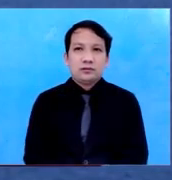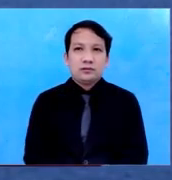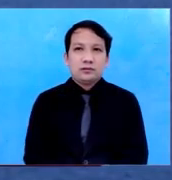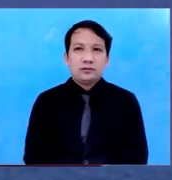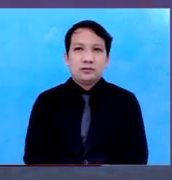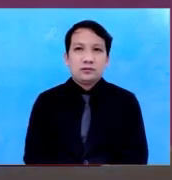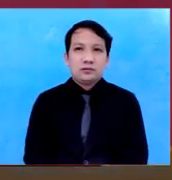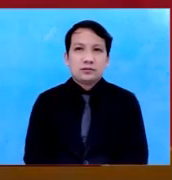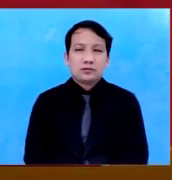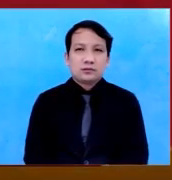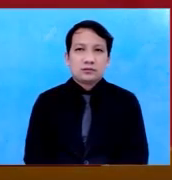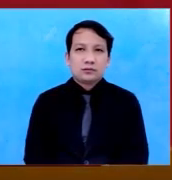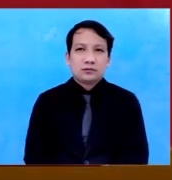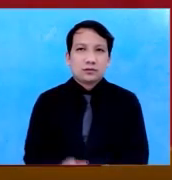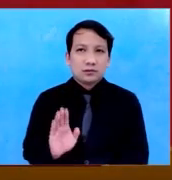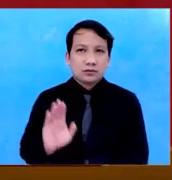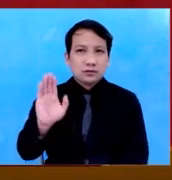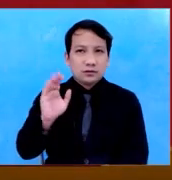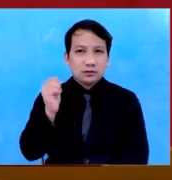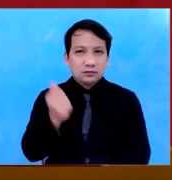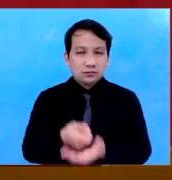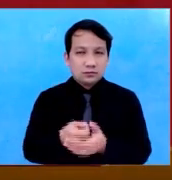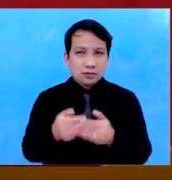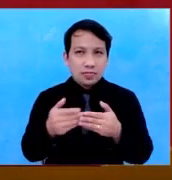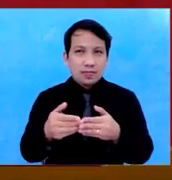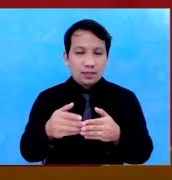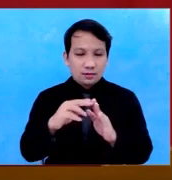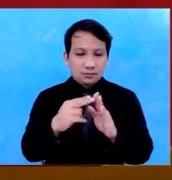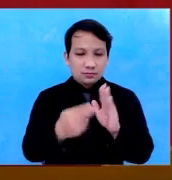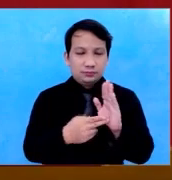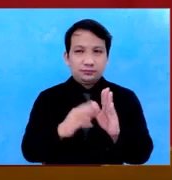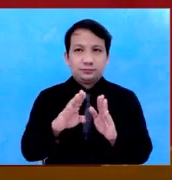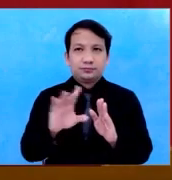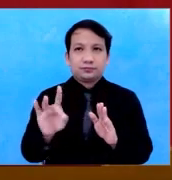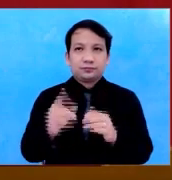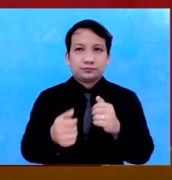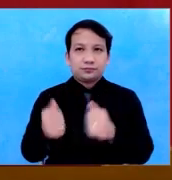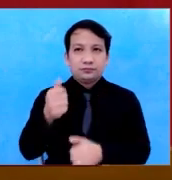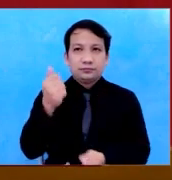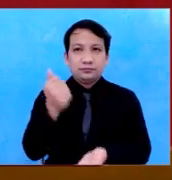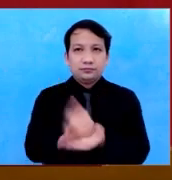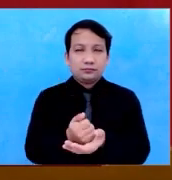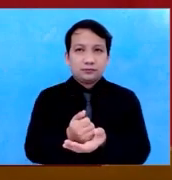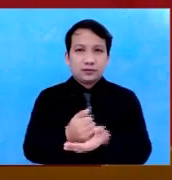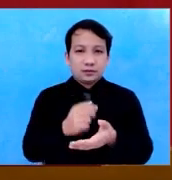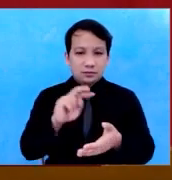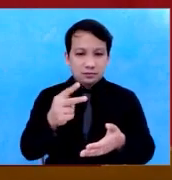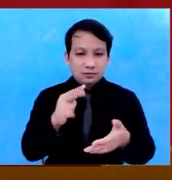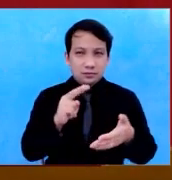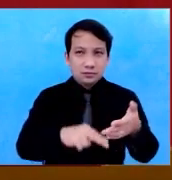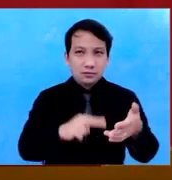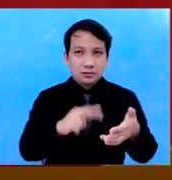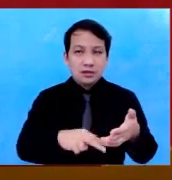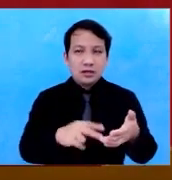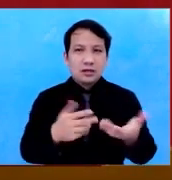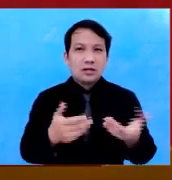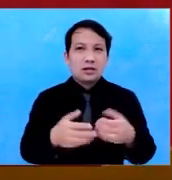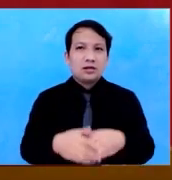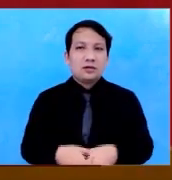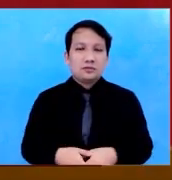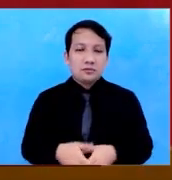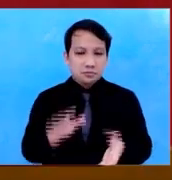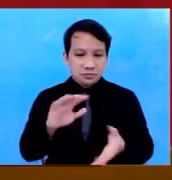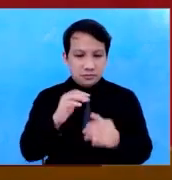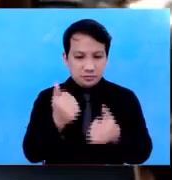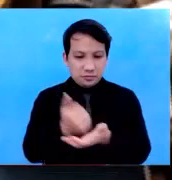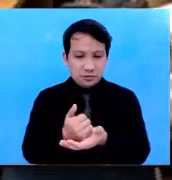The ayes have it. House Bill number 448 is hereby approved on second reading. Matapos aprubahan sa